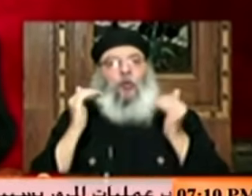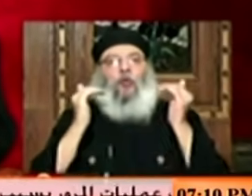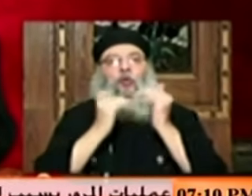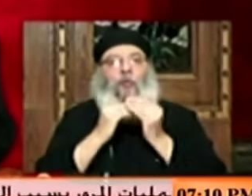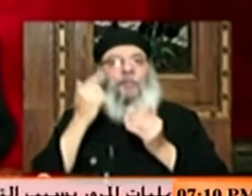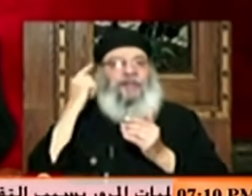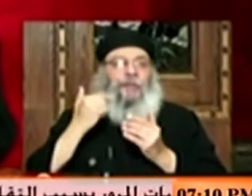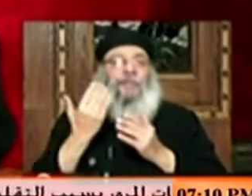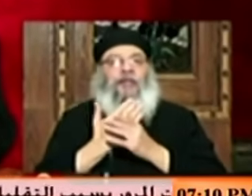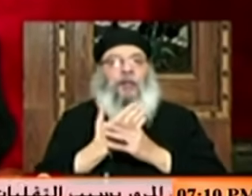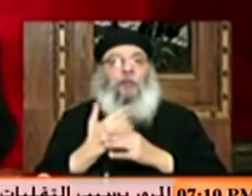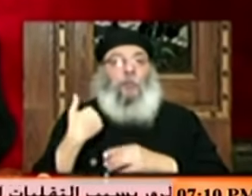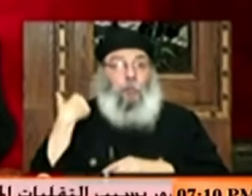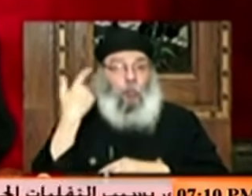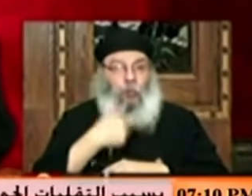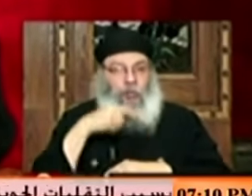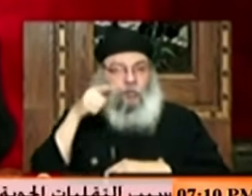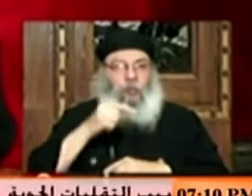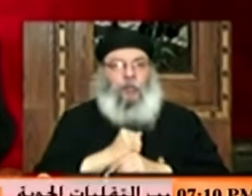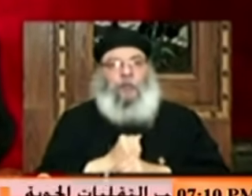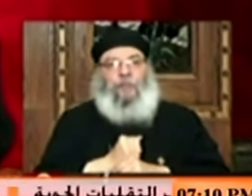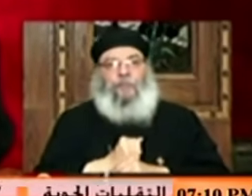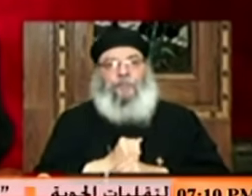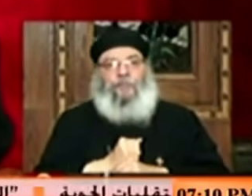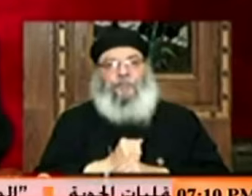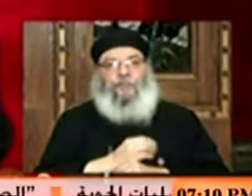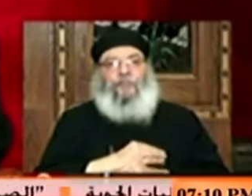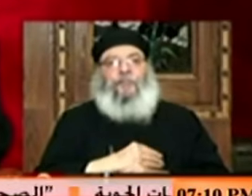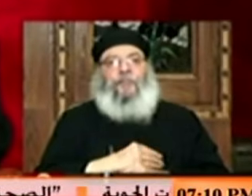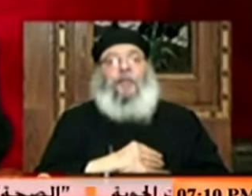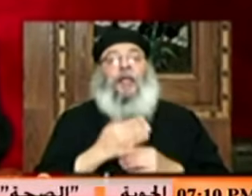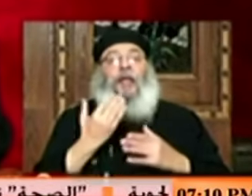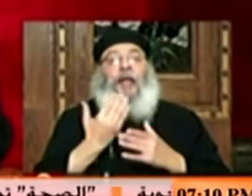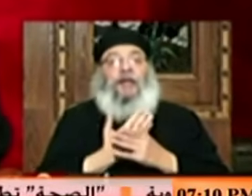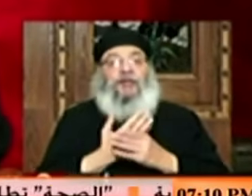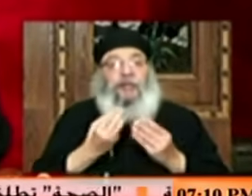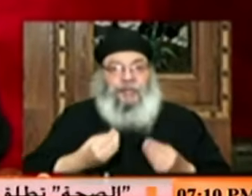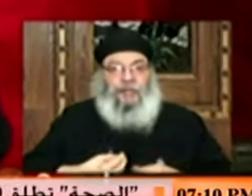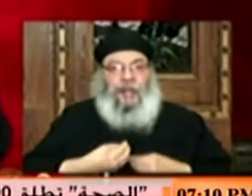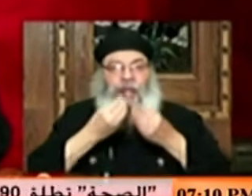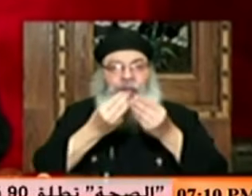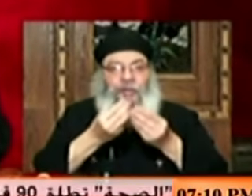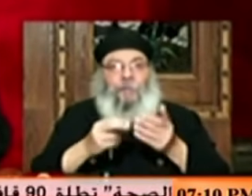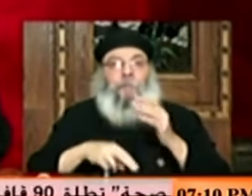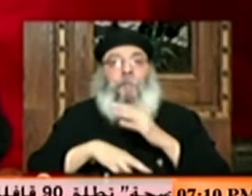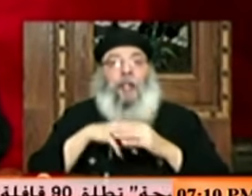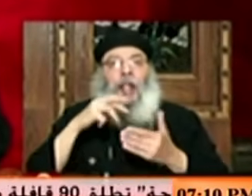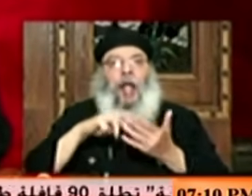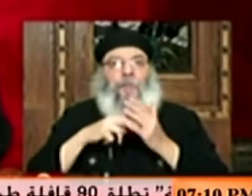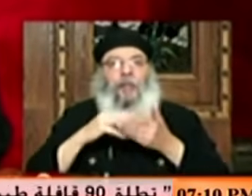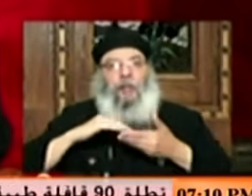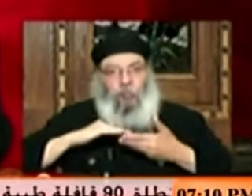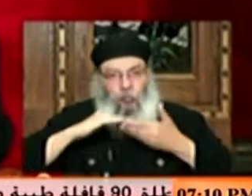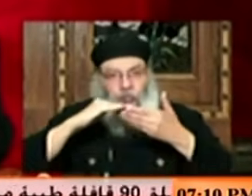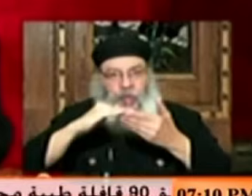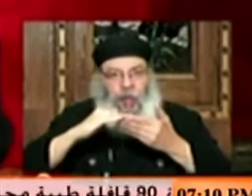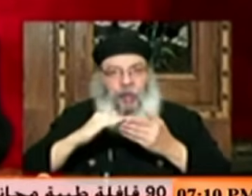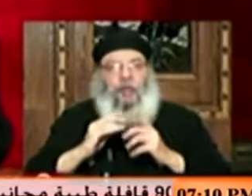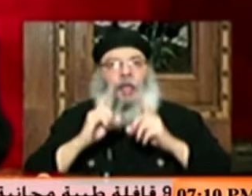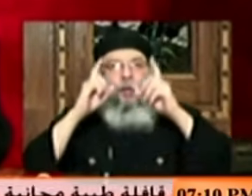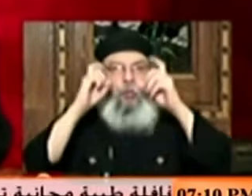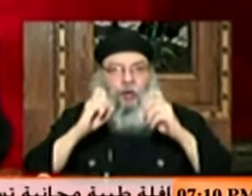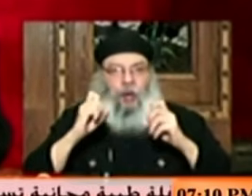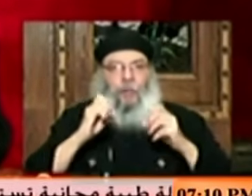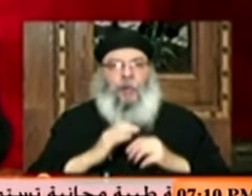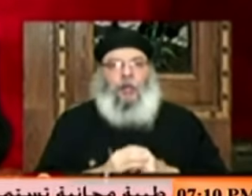لتقدسه اذكر يوم السبت اللي تقدم فيه اعمال الخير واعمال الرحمه تمتنع